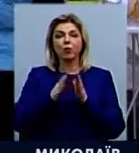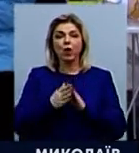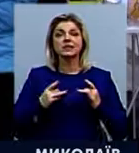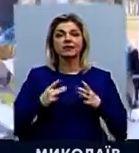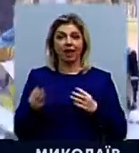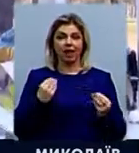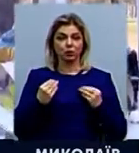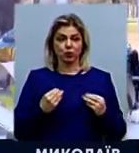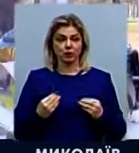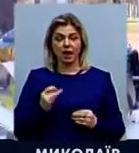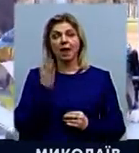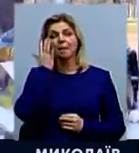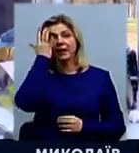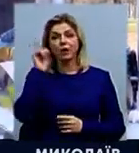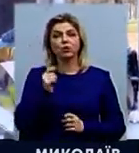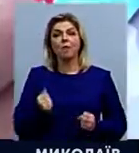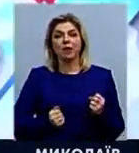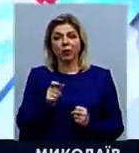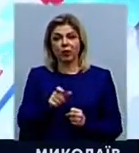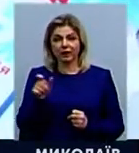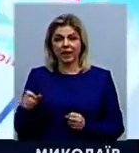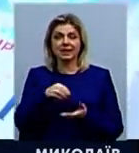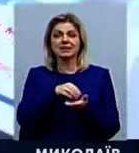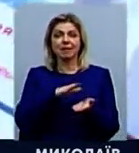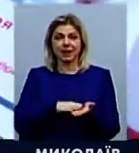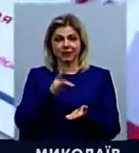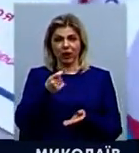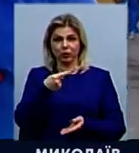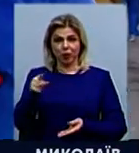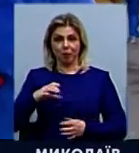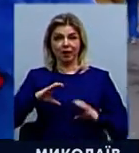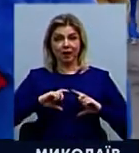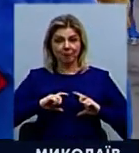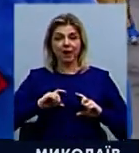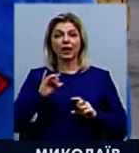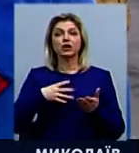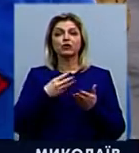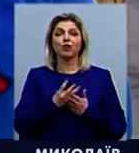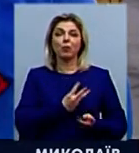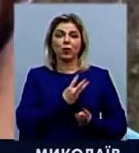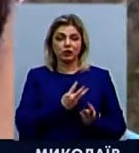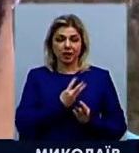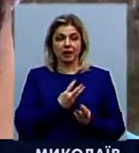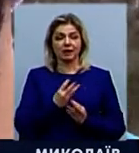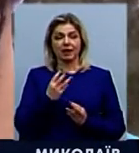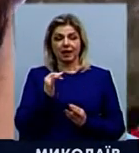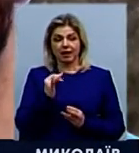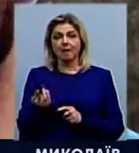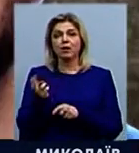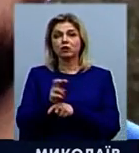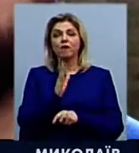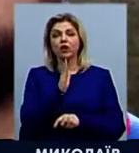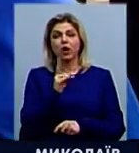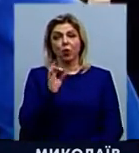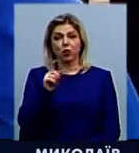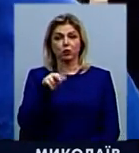аксесуар та мрія, яку бігуни записують на стартових номерах. Зі своїм побажанням у костюмі супергероя прийшов Володимир